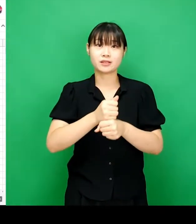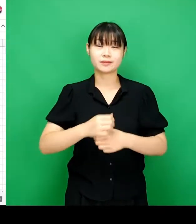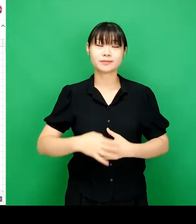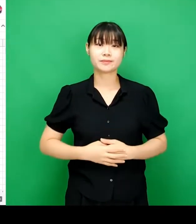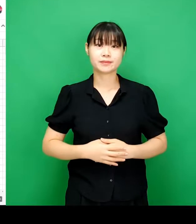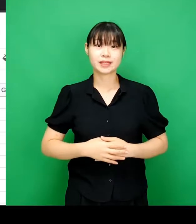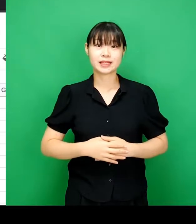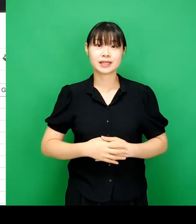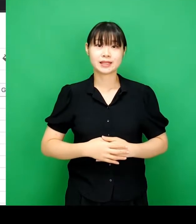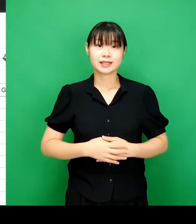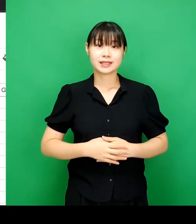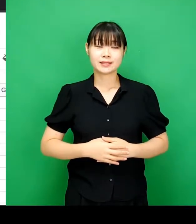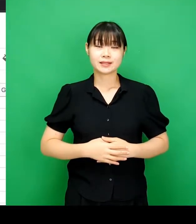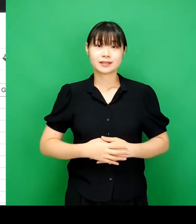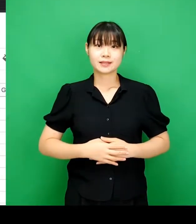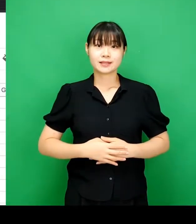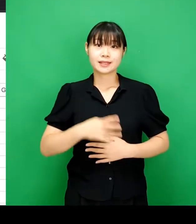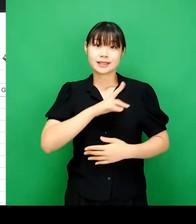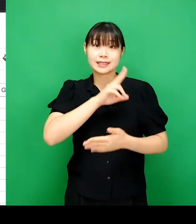스프레드시트를 생성합니다.